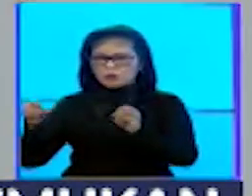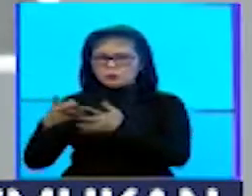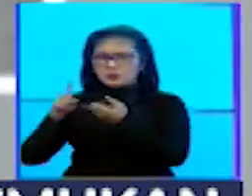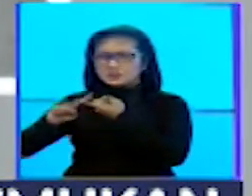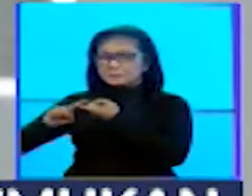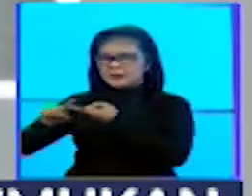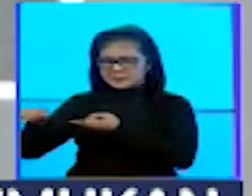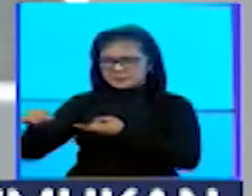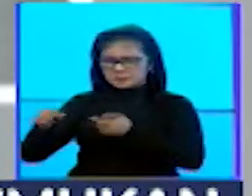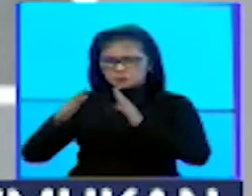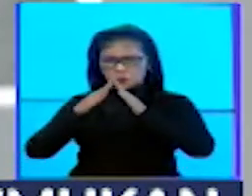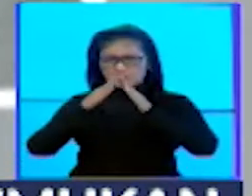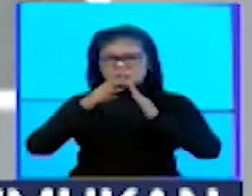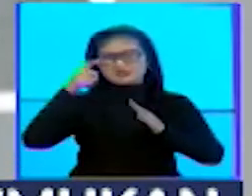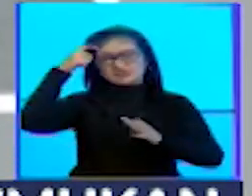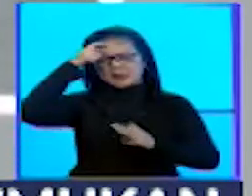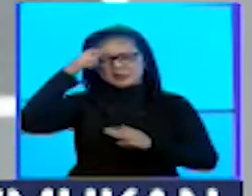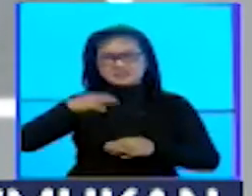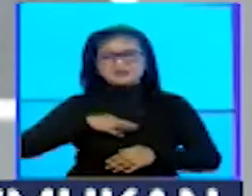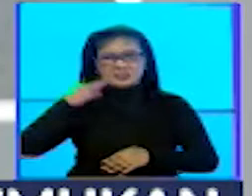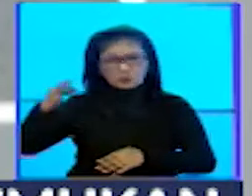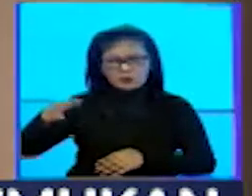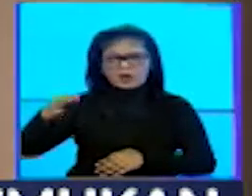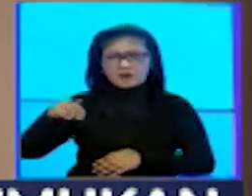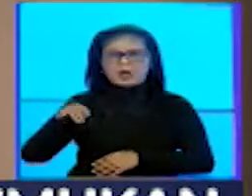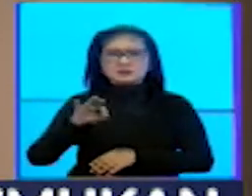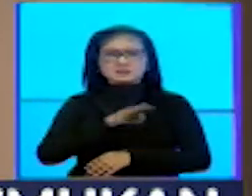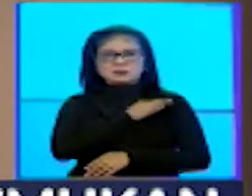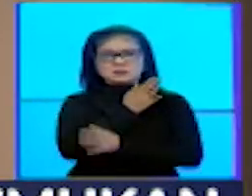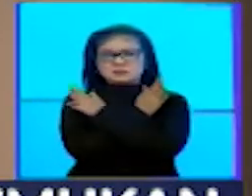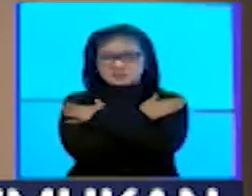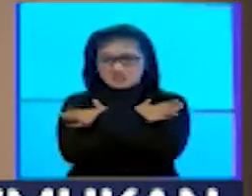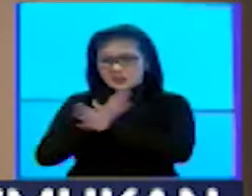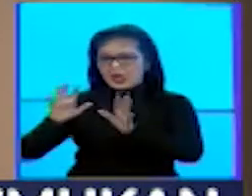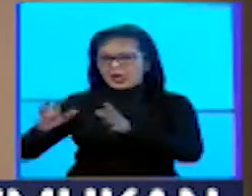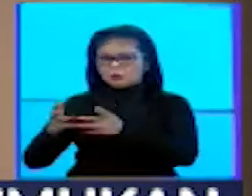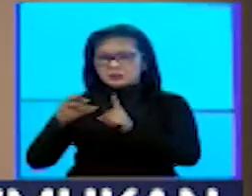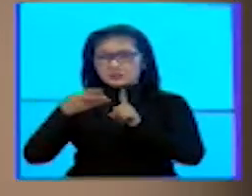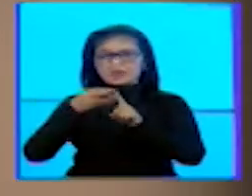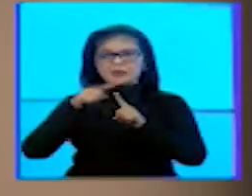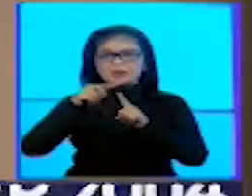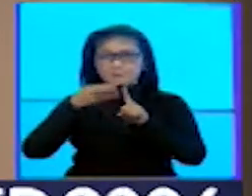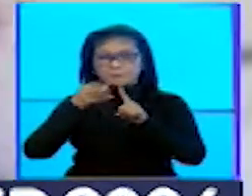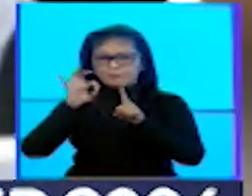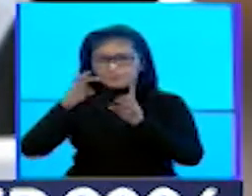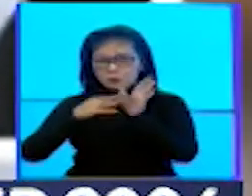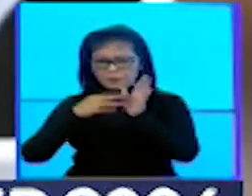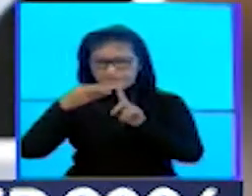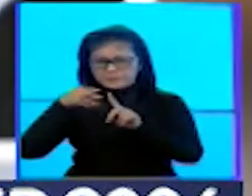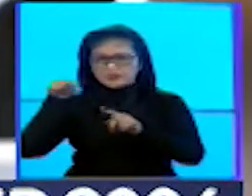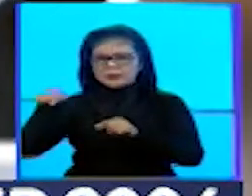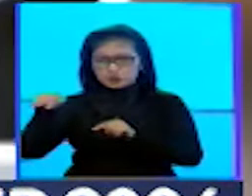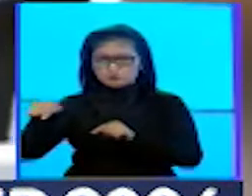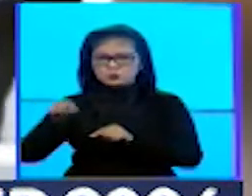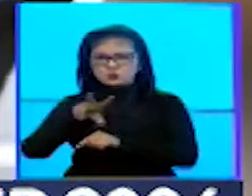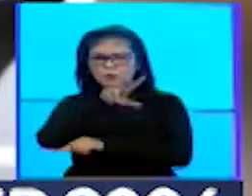Rumah Sakit Jiwa Banda Aceh, Provinsi Aceh. Personel Brimob Resimen 2 Kedung Halang Bogor, Jawa Barat yang bertugas sebagai poskotis